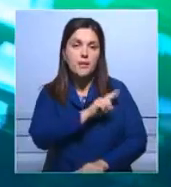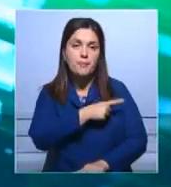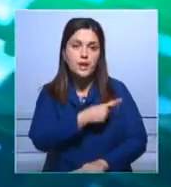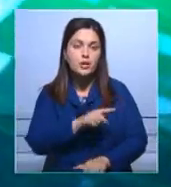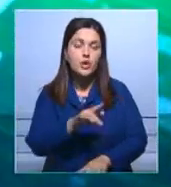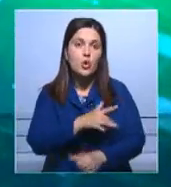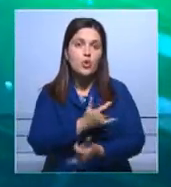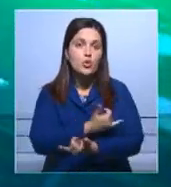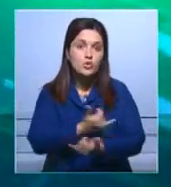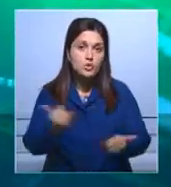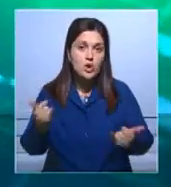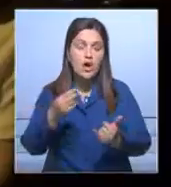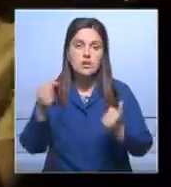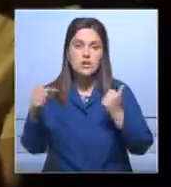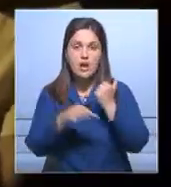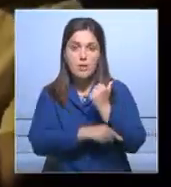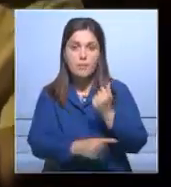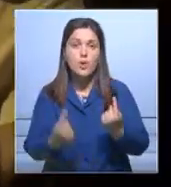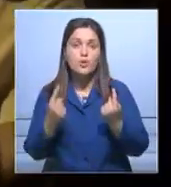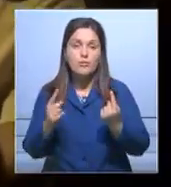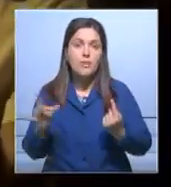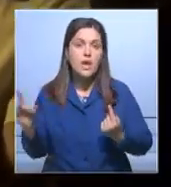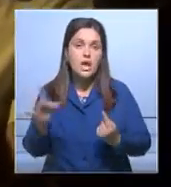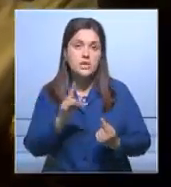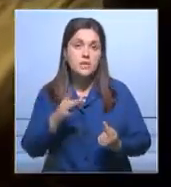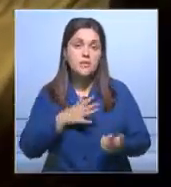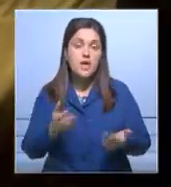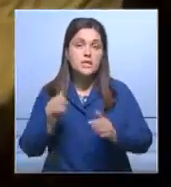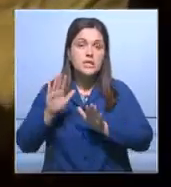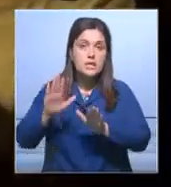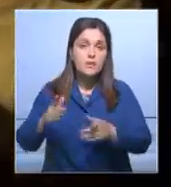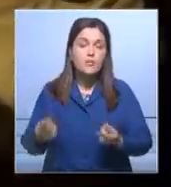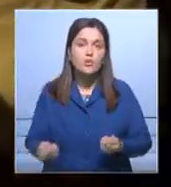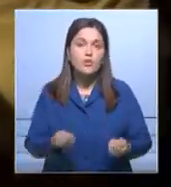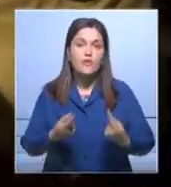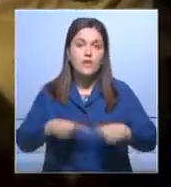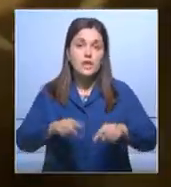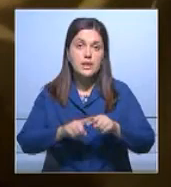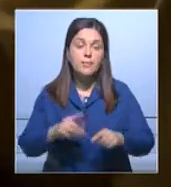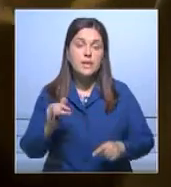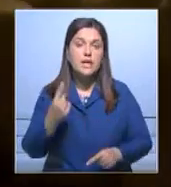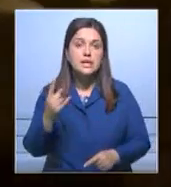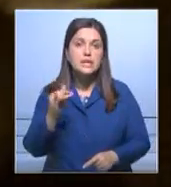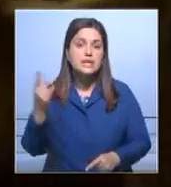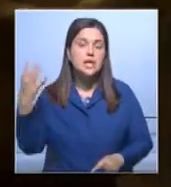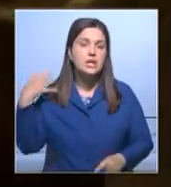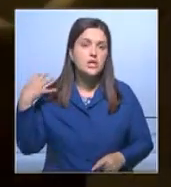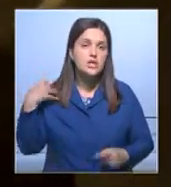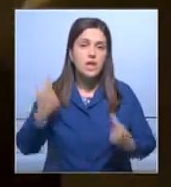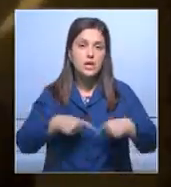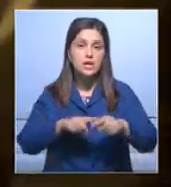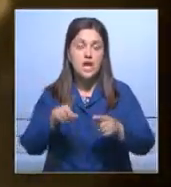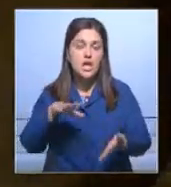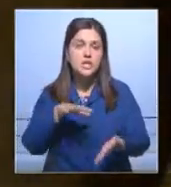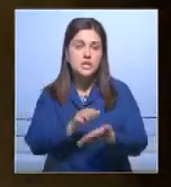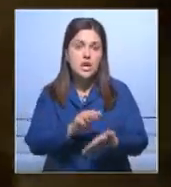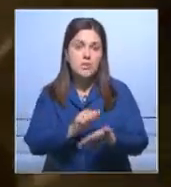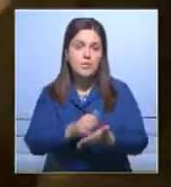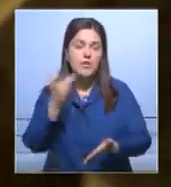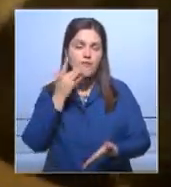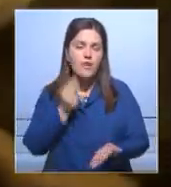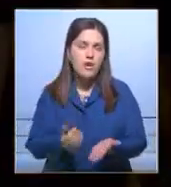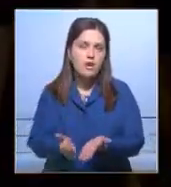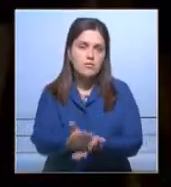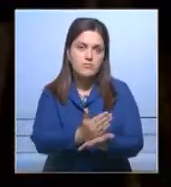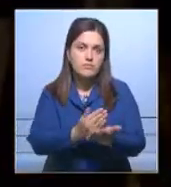версии следствия, взятки в особо крупном размере брала зам руководителя ведомства и один из начальников отдела. Они занимались